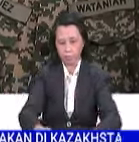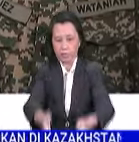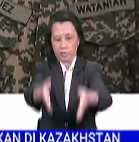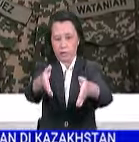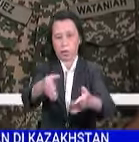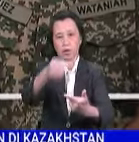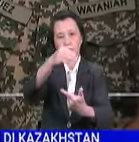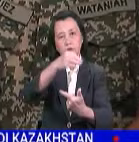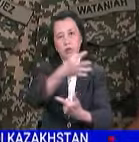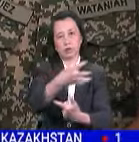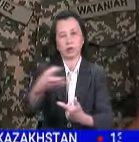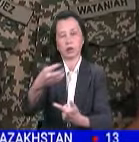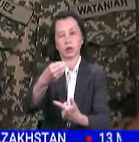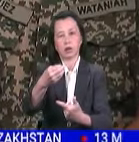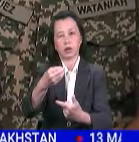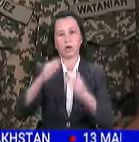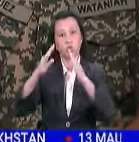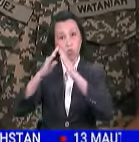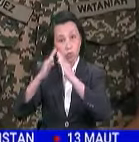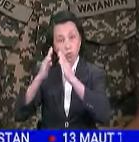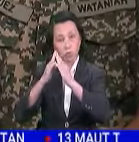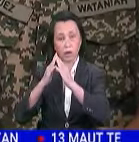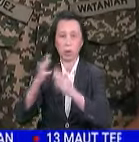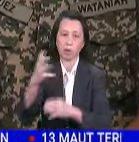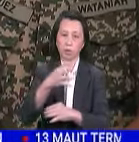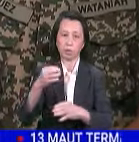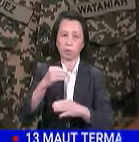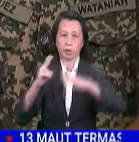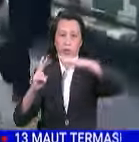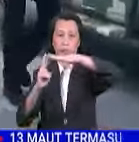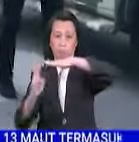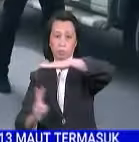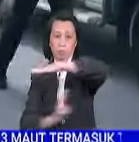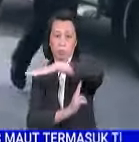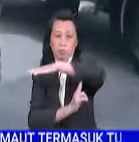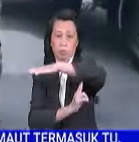dan juga rumah dan jambatan.